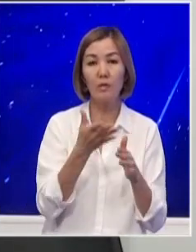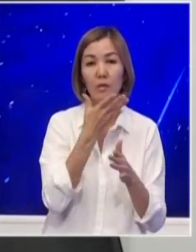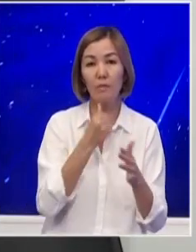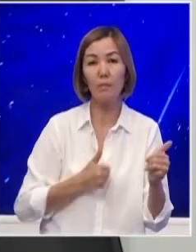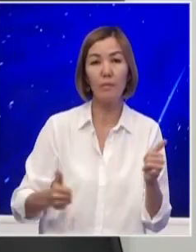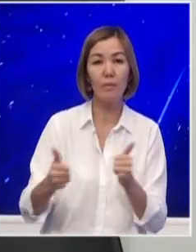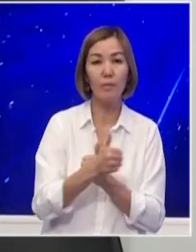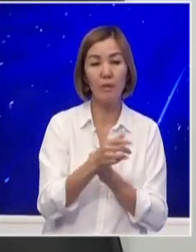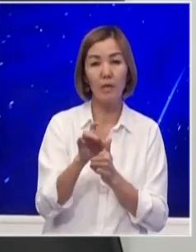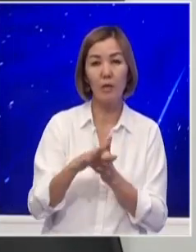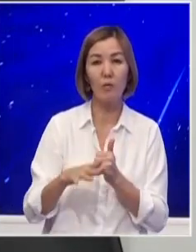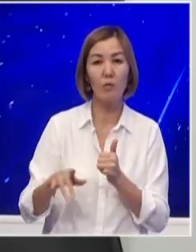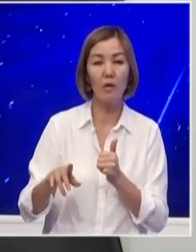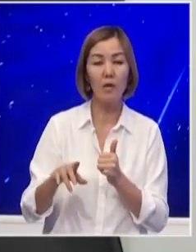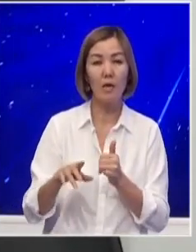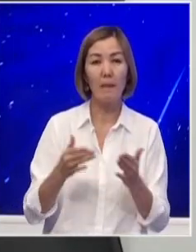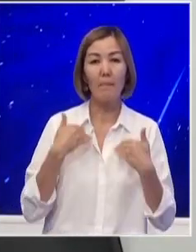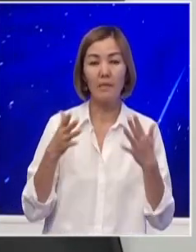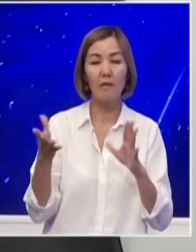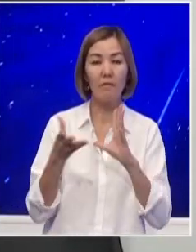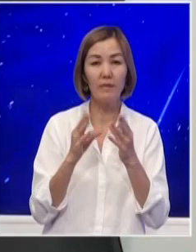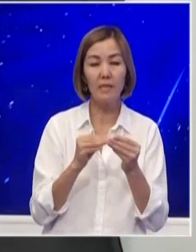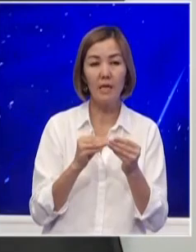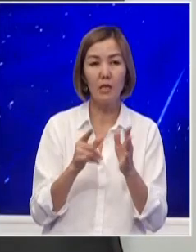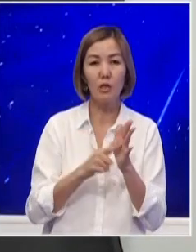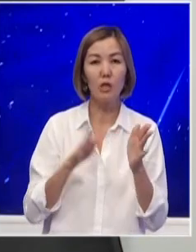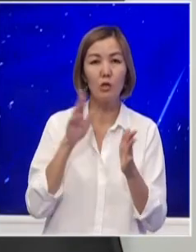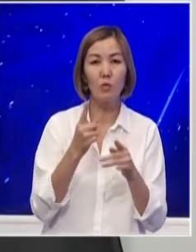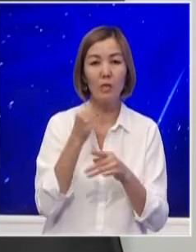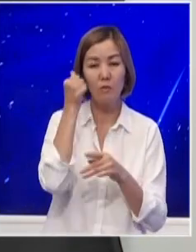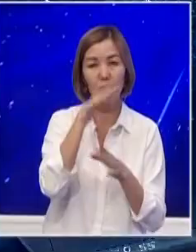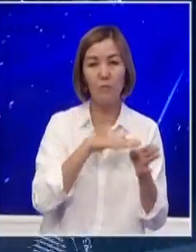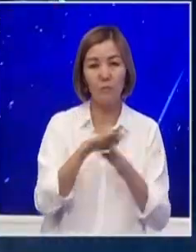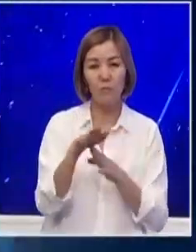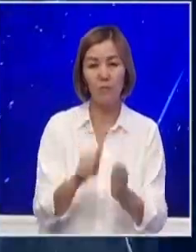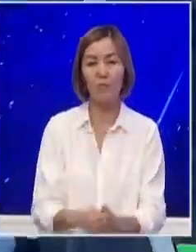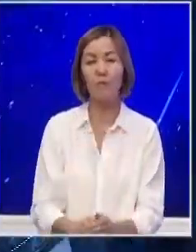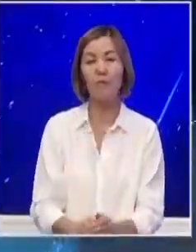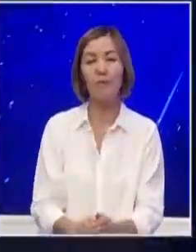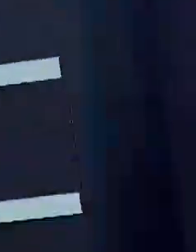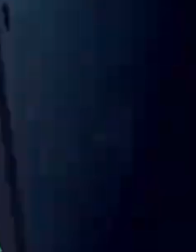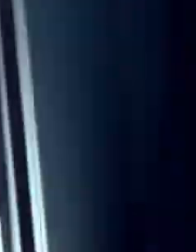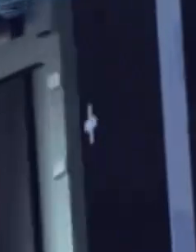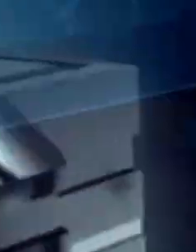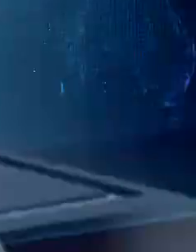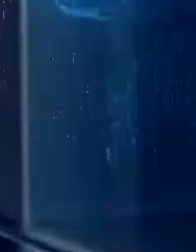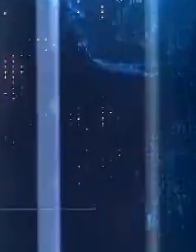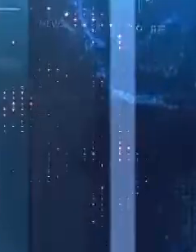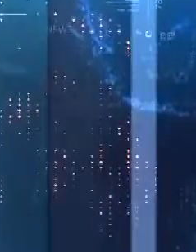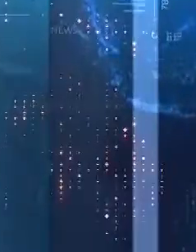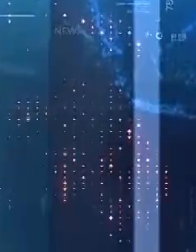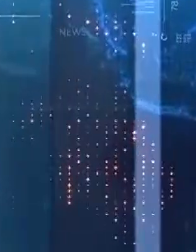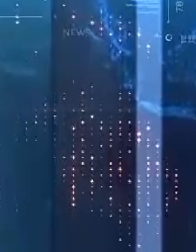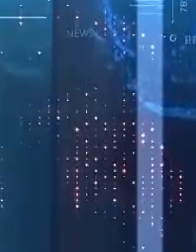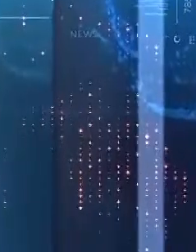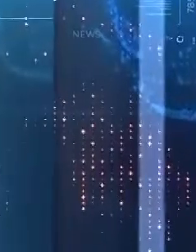число передовых регионов страны. Поздравляю всех жителей края ЖТСУ с годовщиной. Гульмира Тимиргалиева, Шанкар Нурмухамбетов,